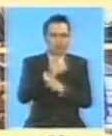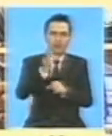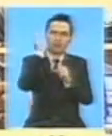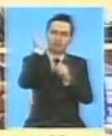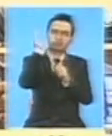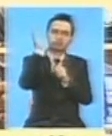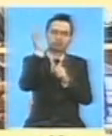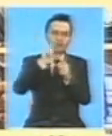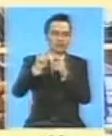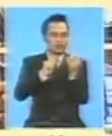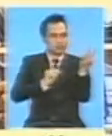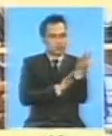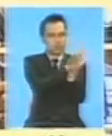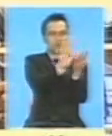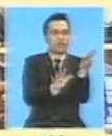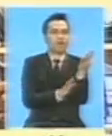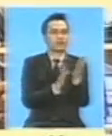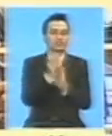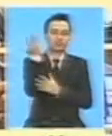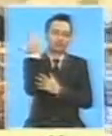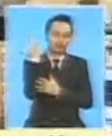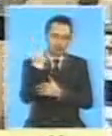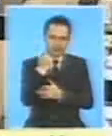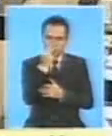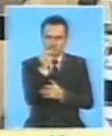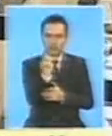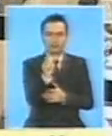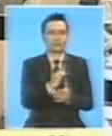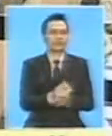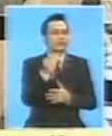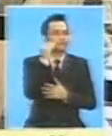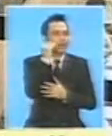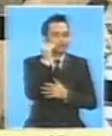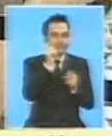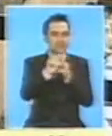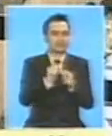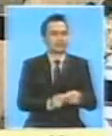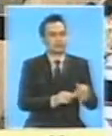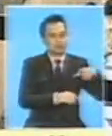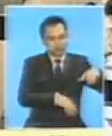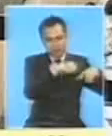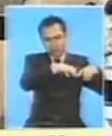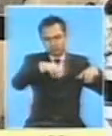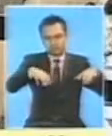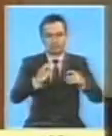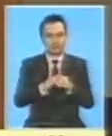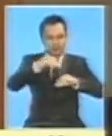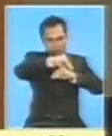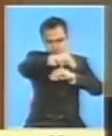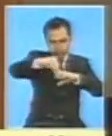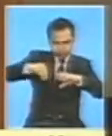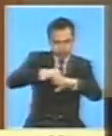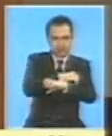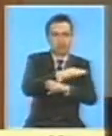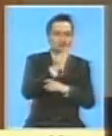างๆแนวนี้ออกไปรอบๆนอกเดิมเราเคยเรียกว่าอะไรหมู่บ้านหลักหมู่บ้านรองหมู่บ้านบริวารวันนี้เราก็ต้องกำหนด